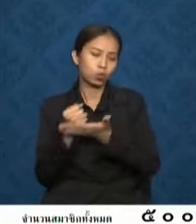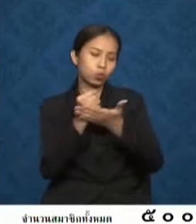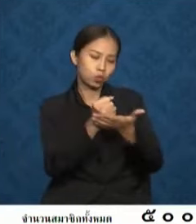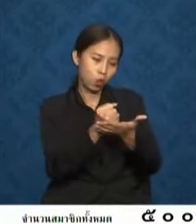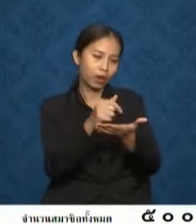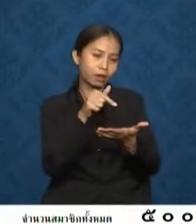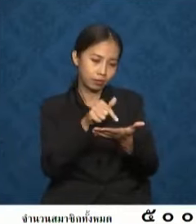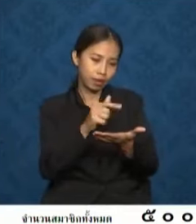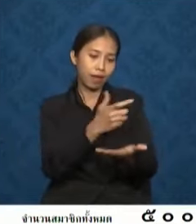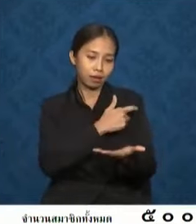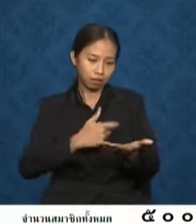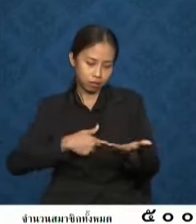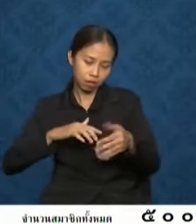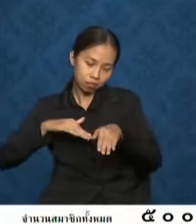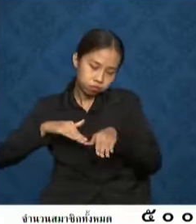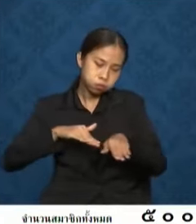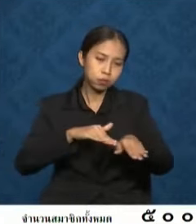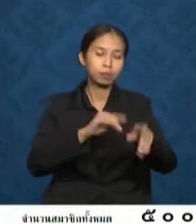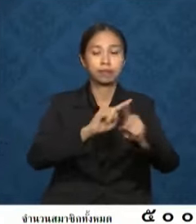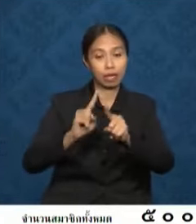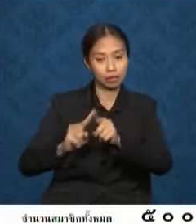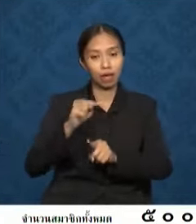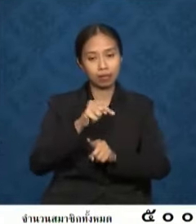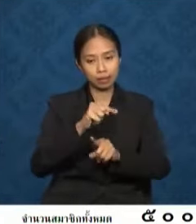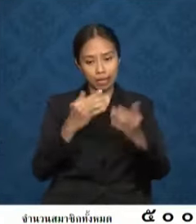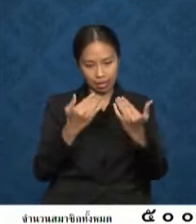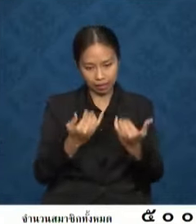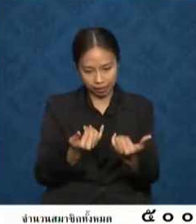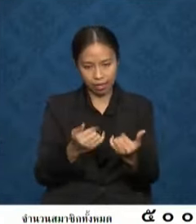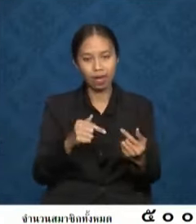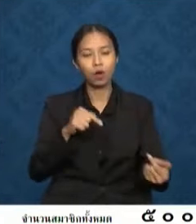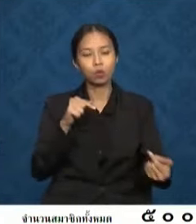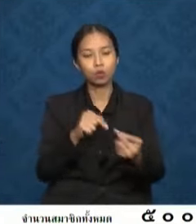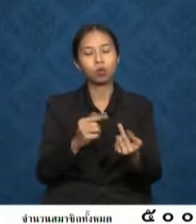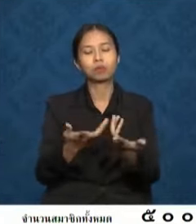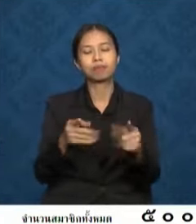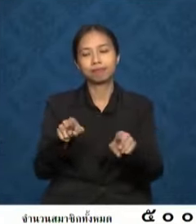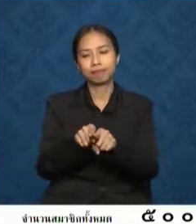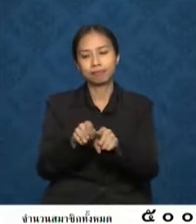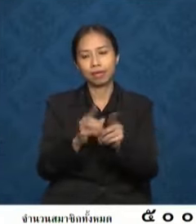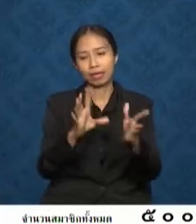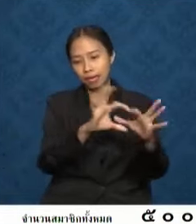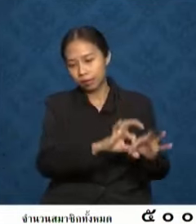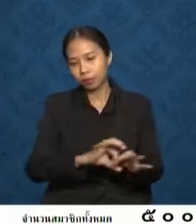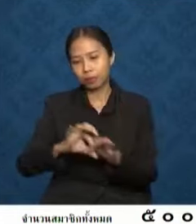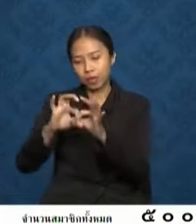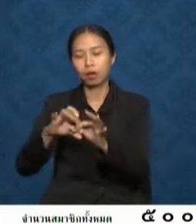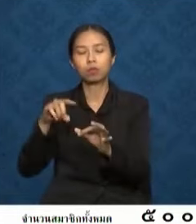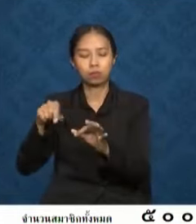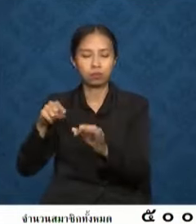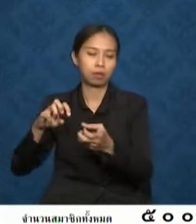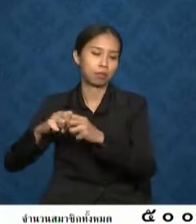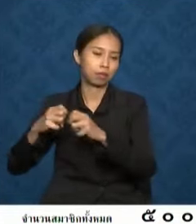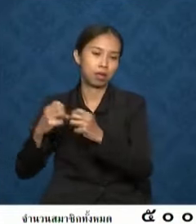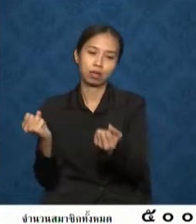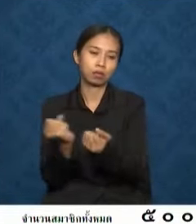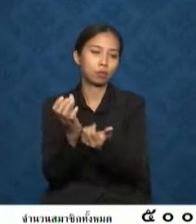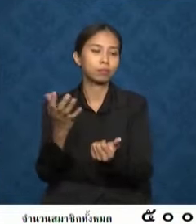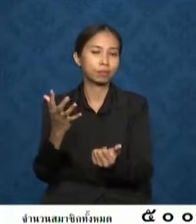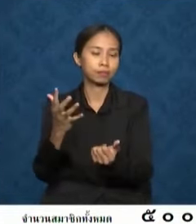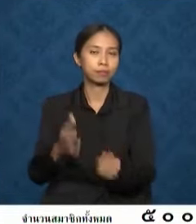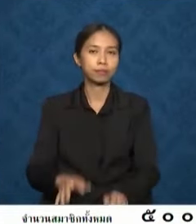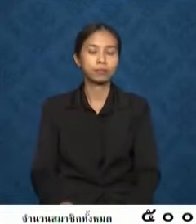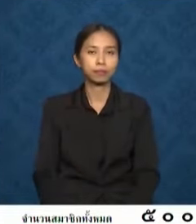ภัยและการอารักขามีประสิทธิภาพสอดรับกับยุคสมัยและไม่ส่งผลกระทบต่อสถาบันพระ